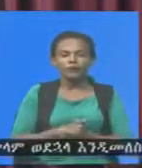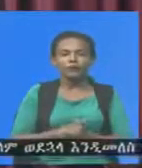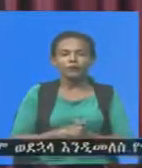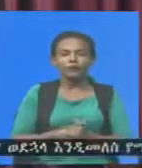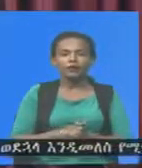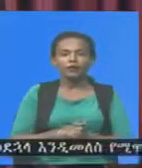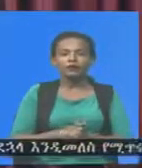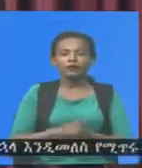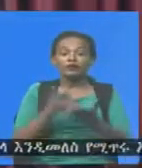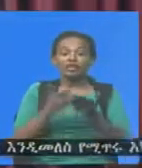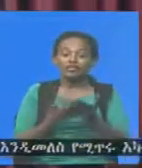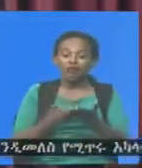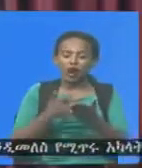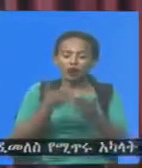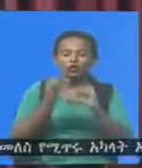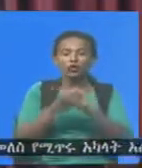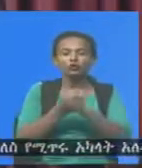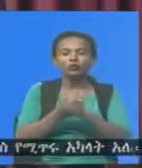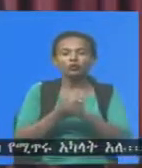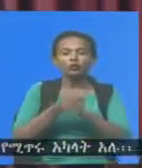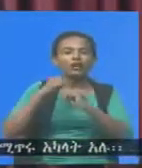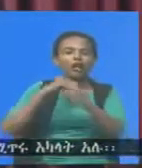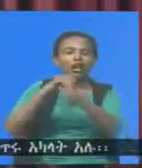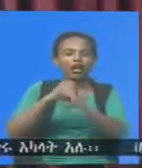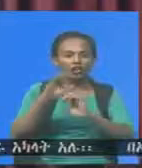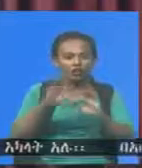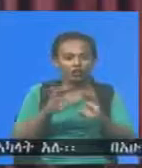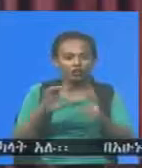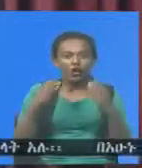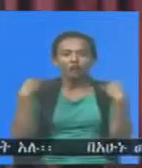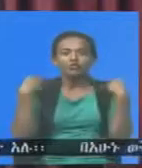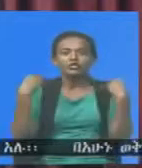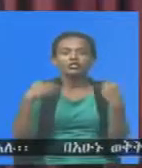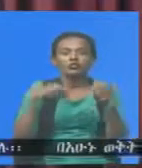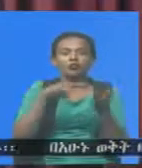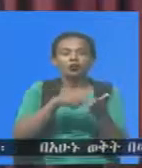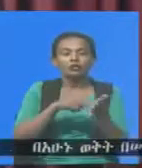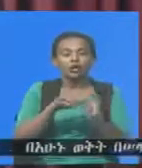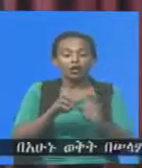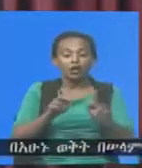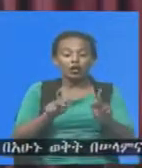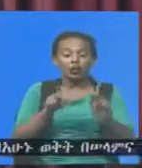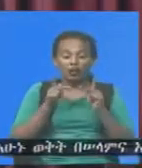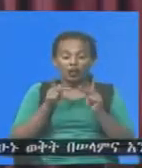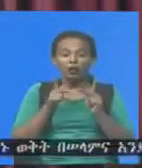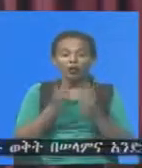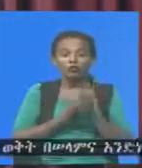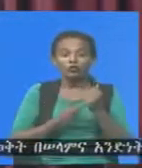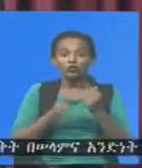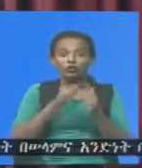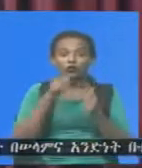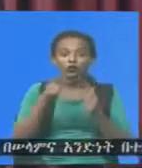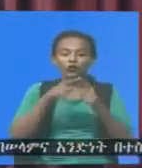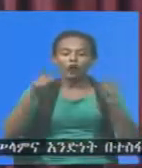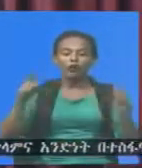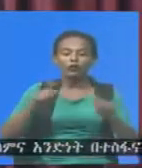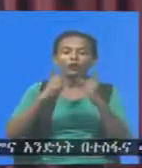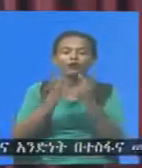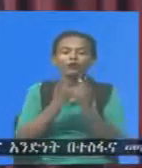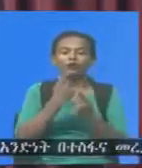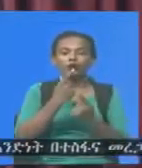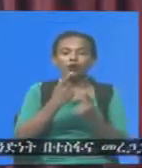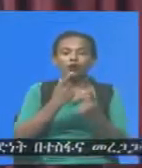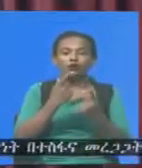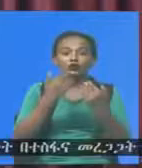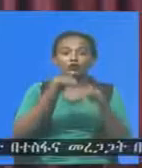ሪፎርም በመከላከያ ያካሄድን ነው፣ በደህንነት ተቋም ያካሄድን ነው። የፓርላማ አባላቶች ሳይሆኑ ተቋሚ የፓርቲ አመራሮች